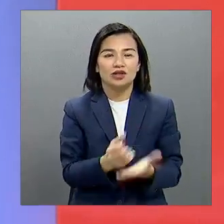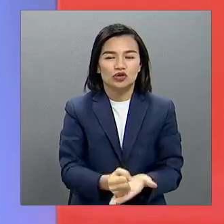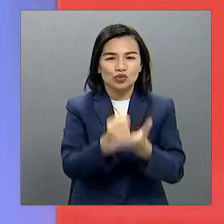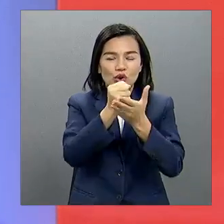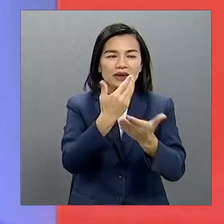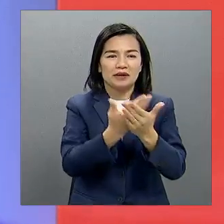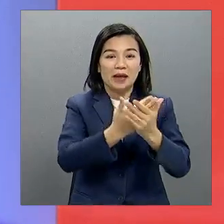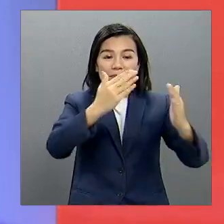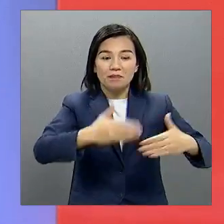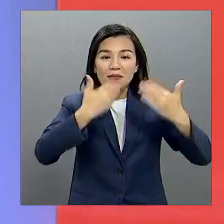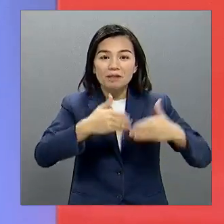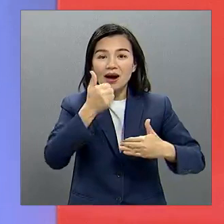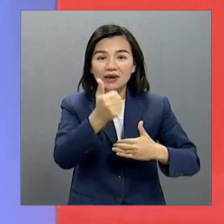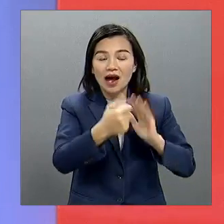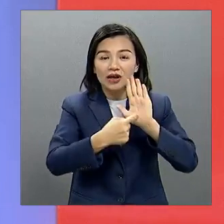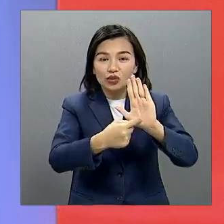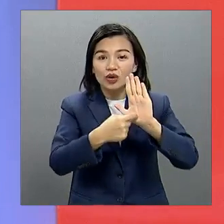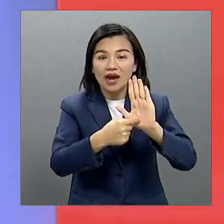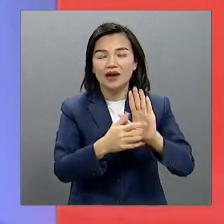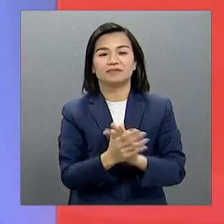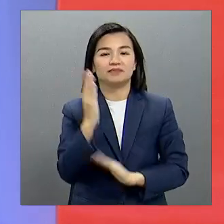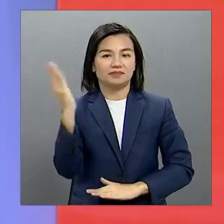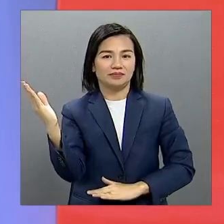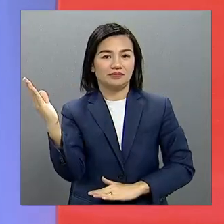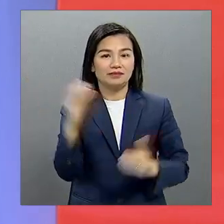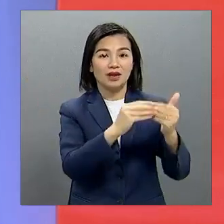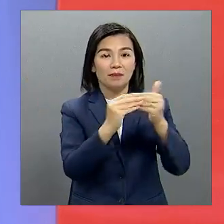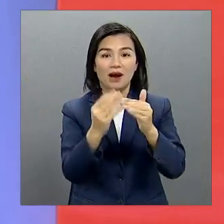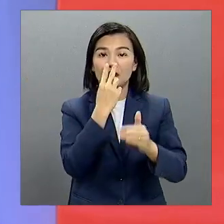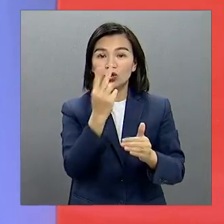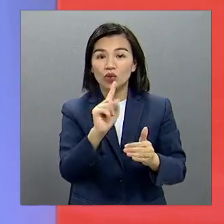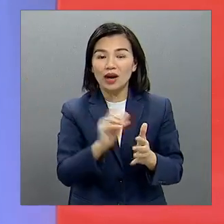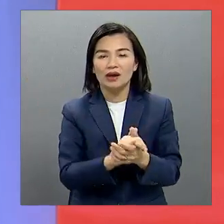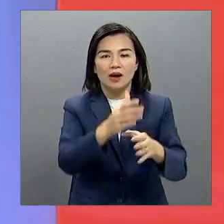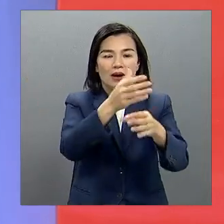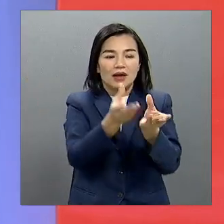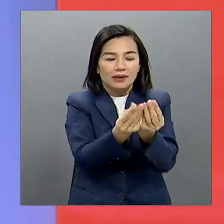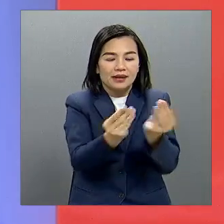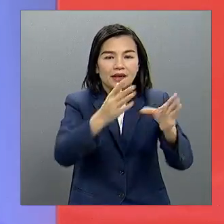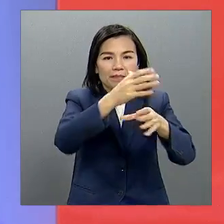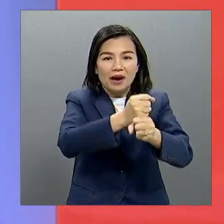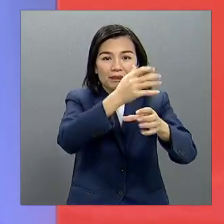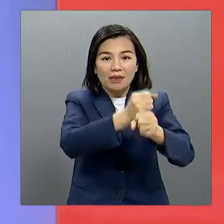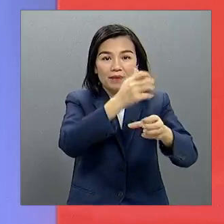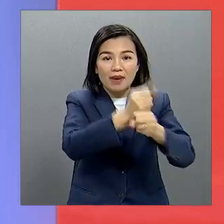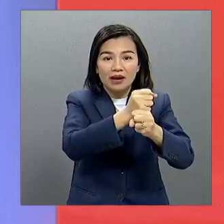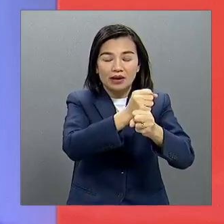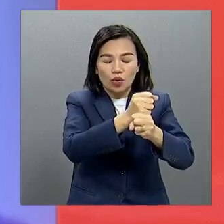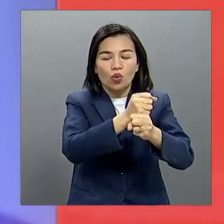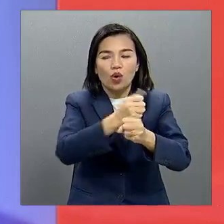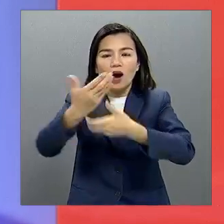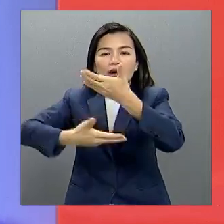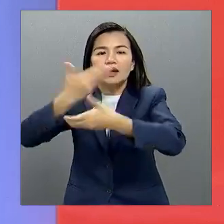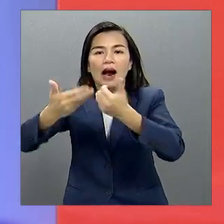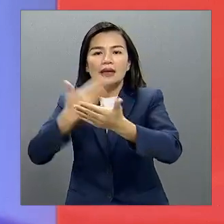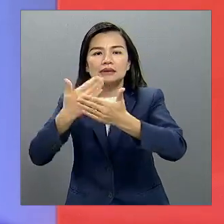เช่นบุคคลท่านนี้ที่จะพาไปรู้จักนะครับชื่นชอบการปั้นดินปั้นไปปั้นมาเอาไปขายสร้างรายได้อย่างงดงามเรื่อง